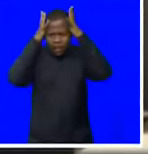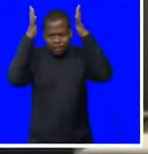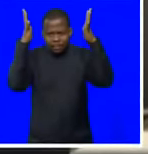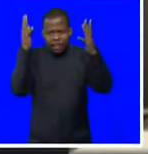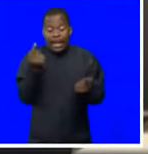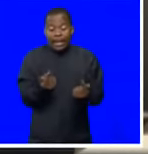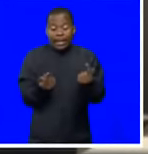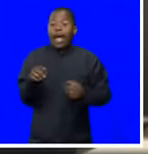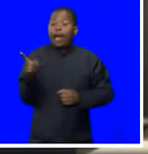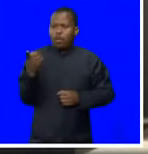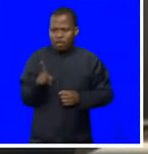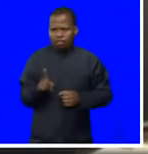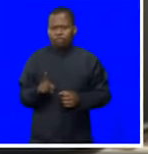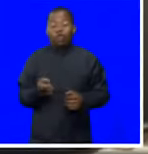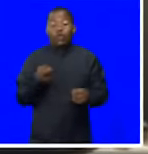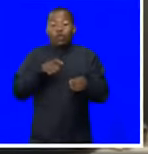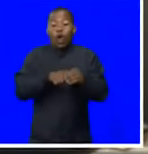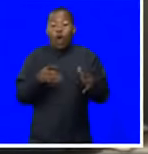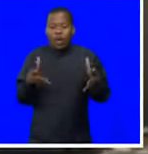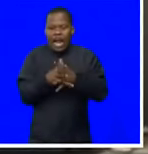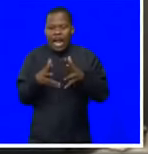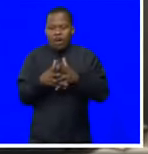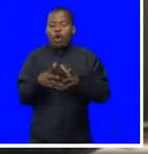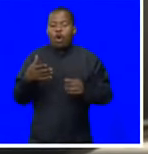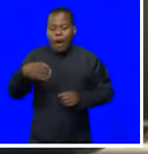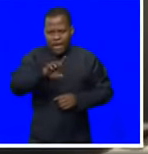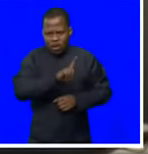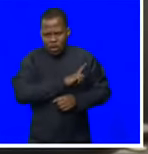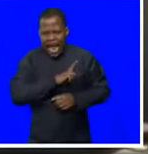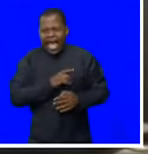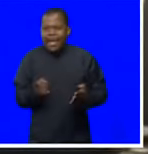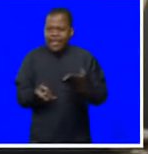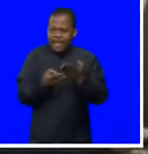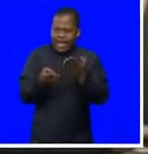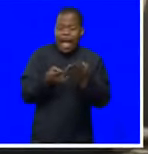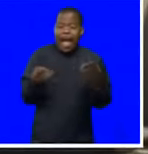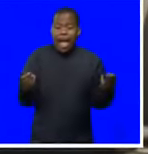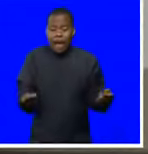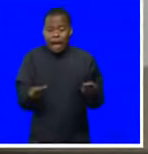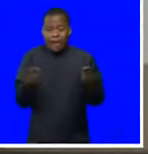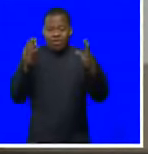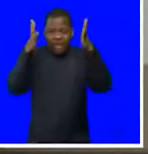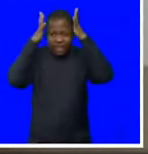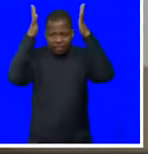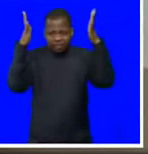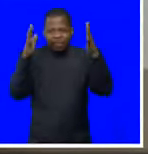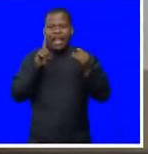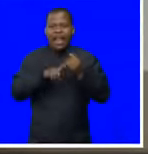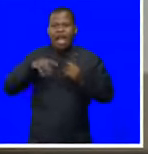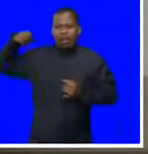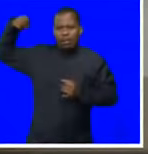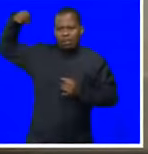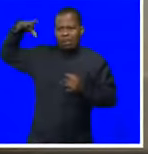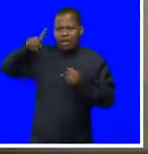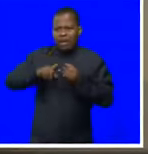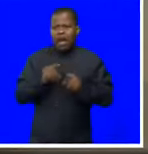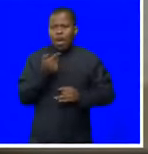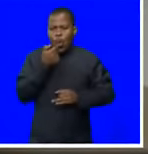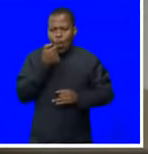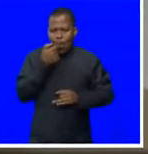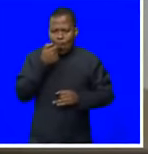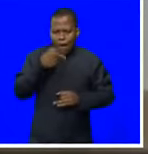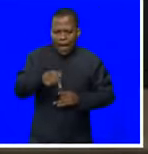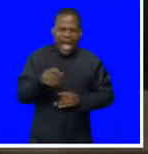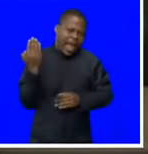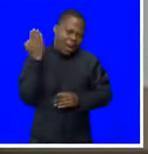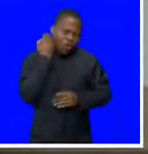isinqumo sokuthi bavayelane egumbini ngenhloso yokuchamuka nesisombululo lesingenta ukuthi le tindlu tingawaduleli kakhulu emaswati.